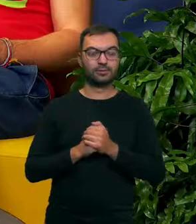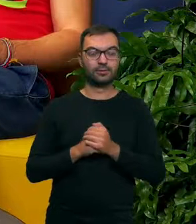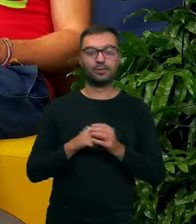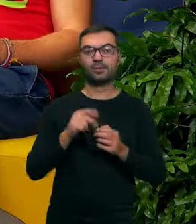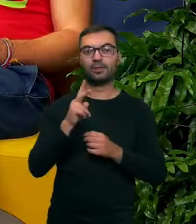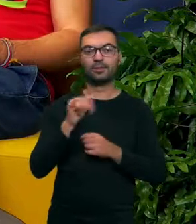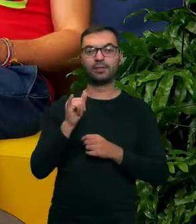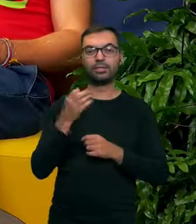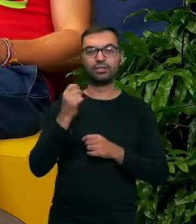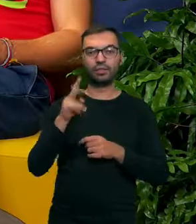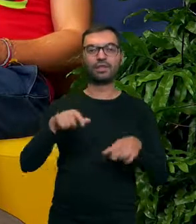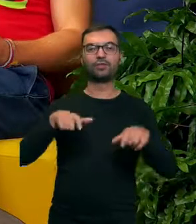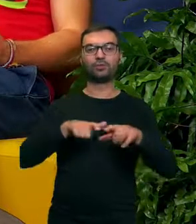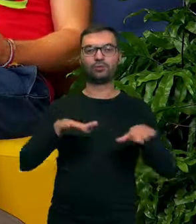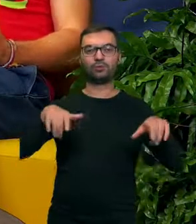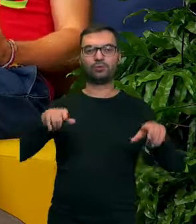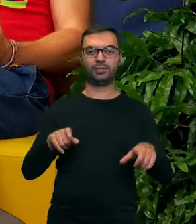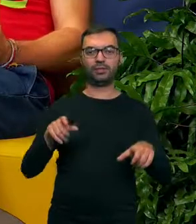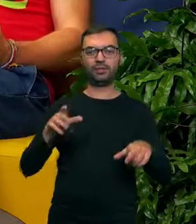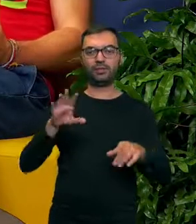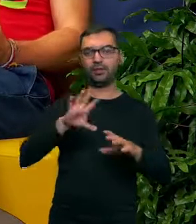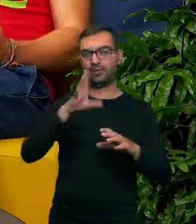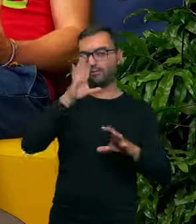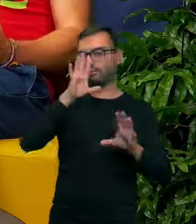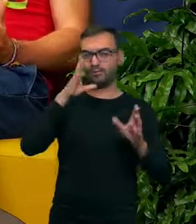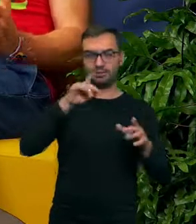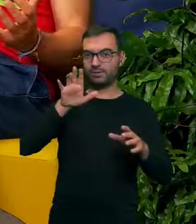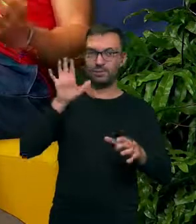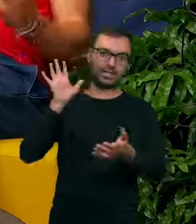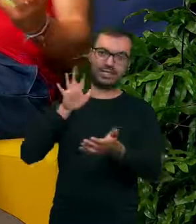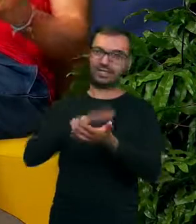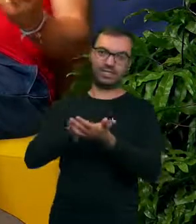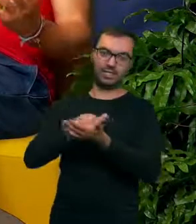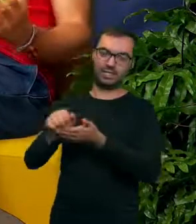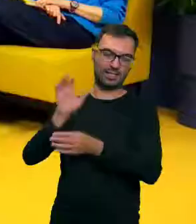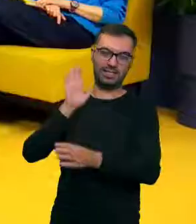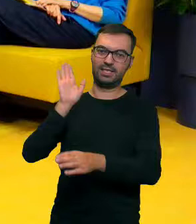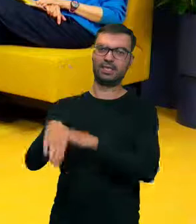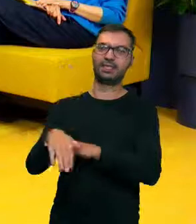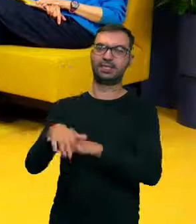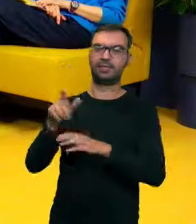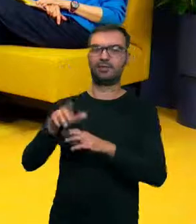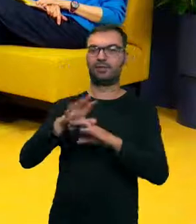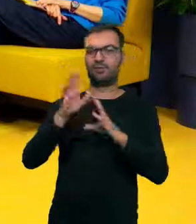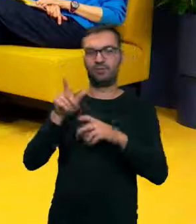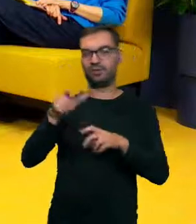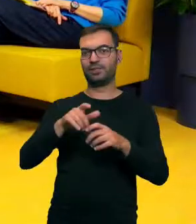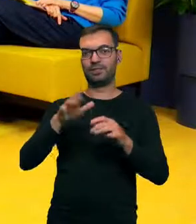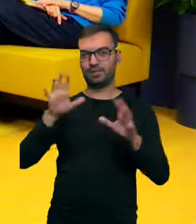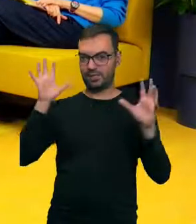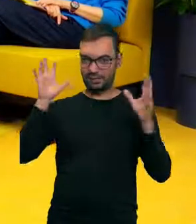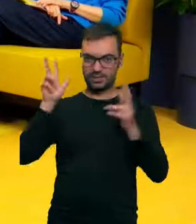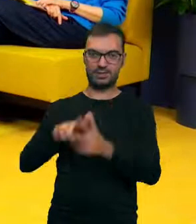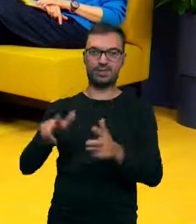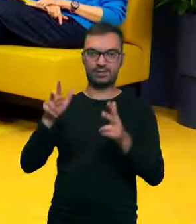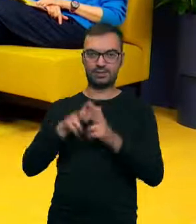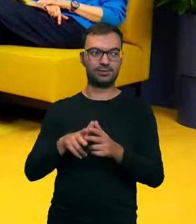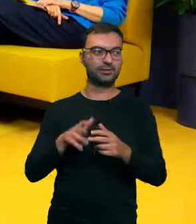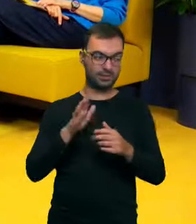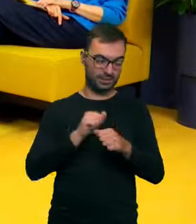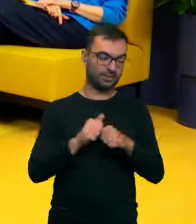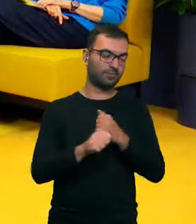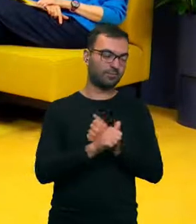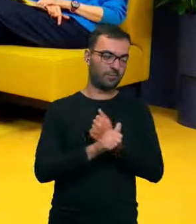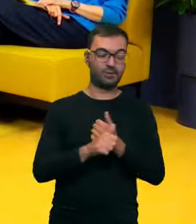jak właśnie Kiszczak siedzi przy tym stole i się wydaje, że oni go zaraz tam po prostu dojadą, bo jakby wszyscy się na niego właściwie rzucają. To jest za to.